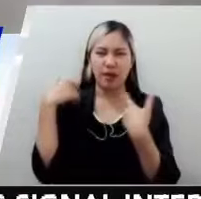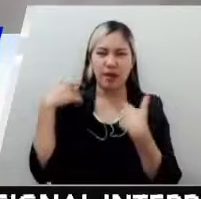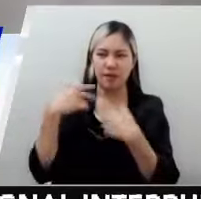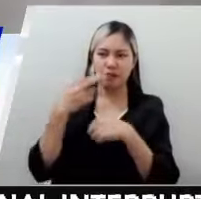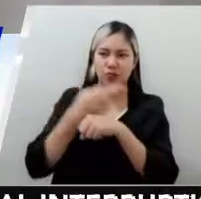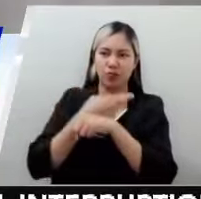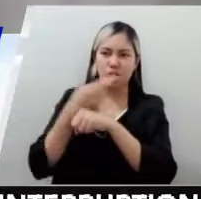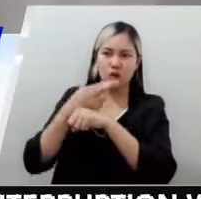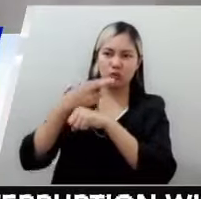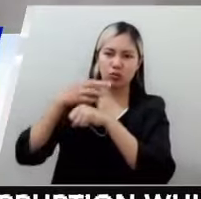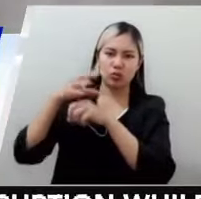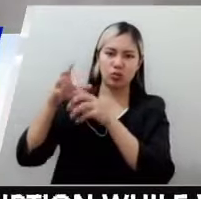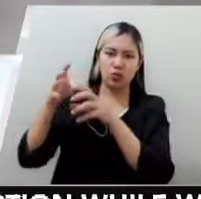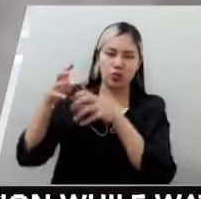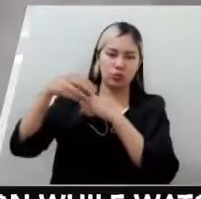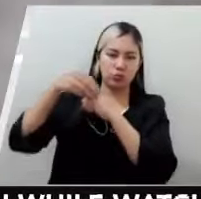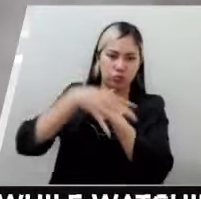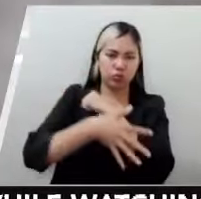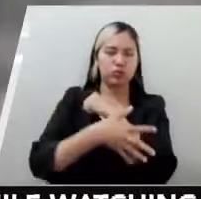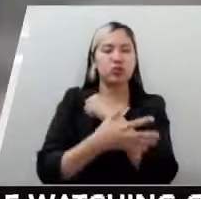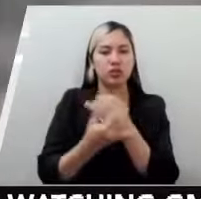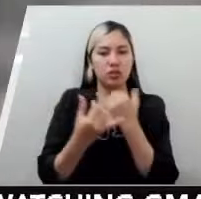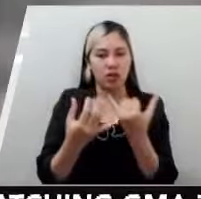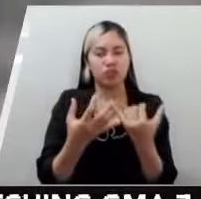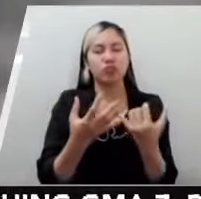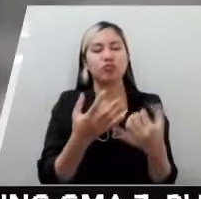Nagsasagawa na ng clearing operation sa kalsada.